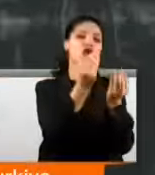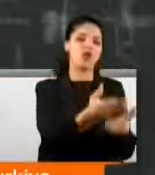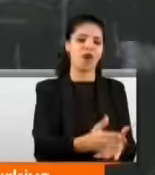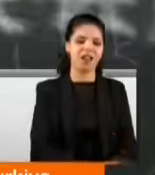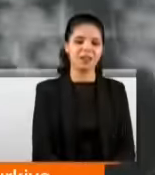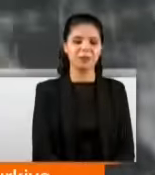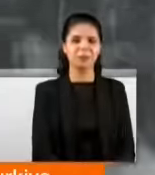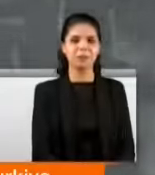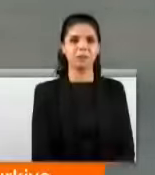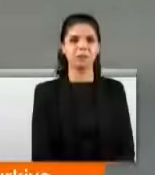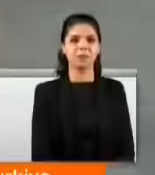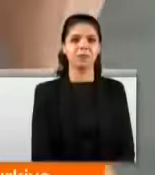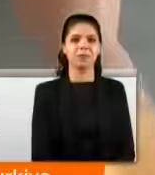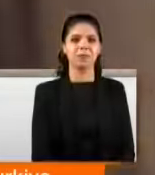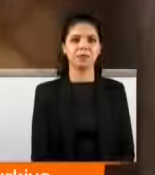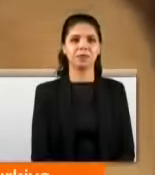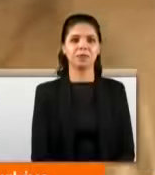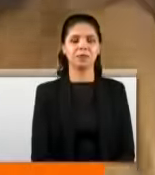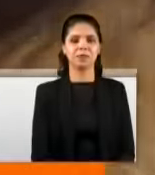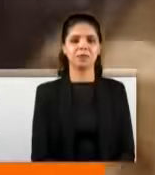Bir kısmını çözmeyi başardım.